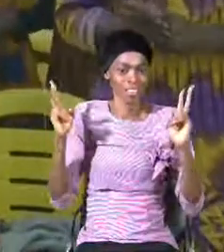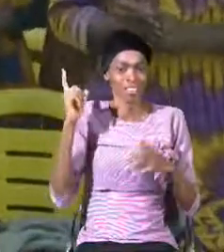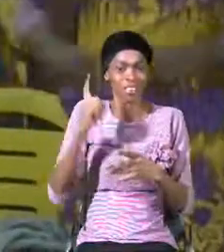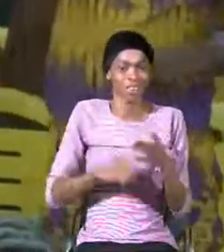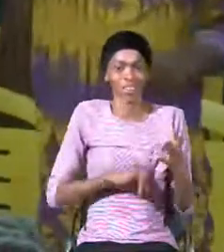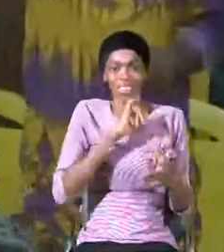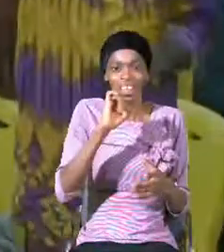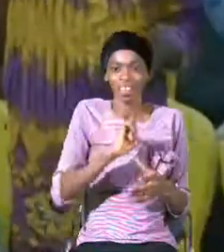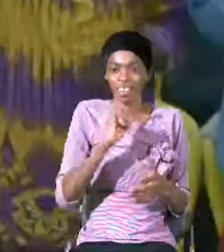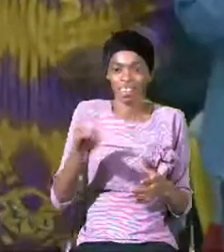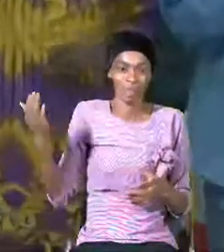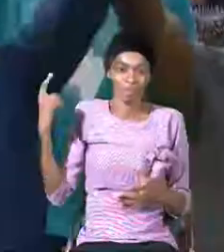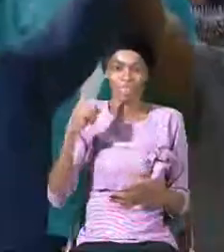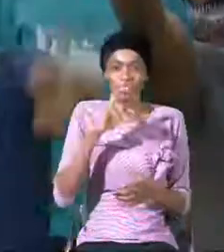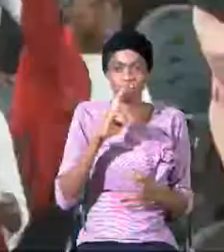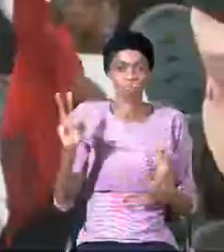quel que soit le passé,